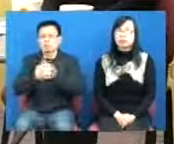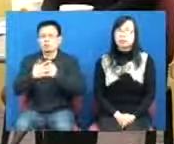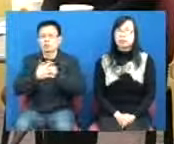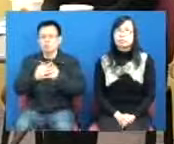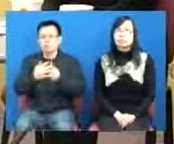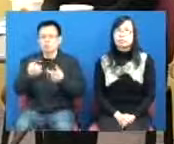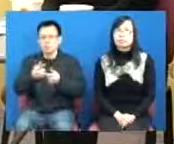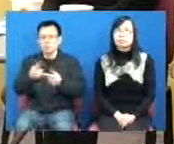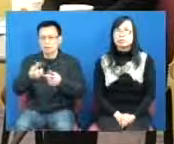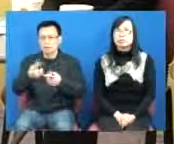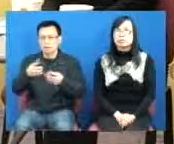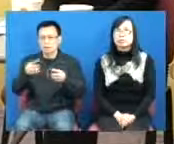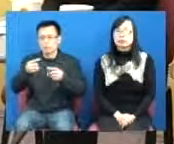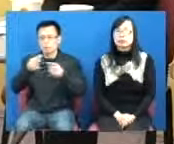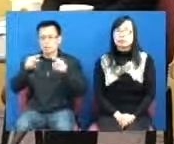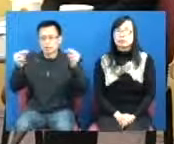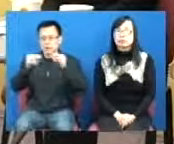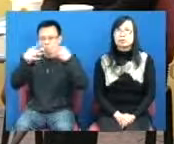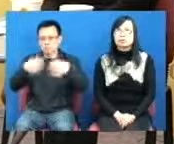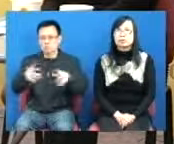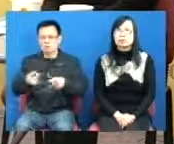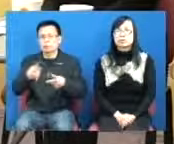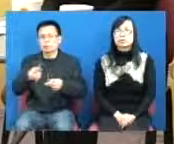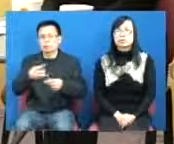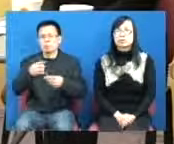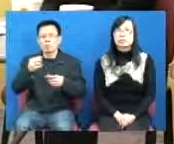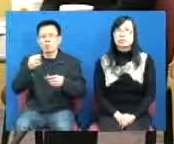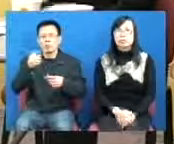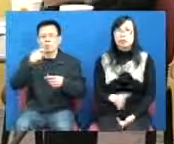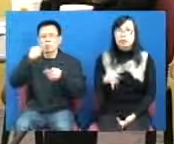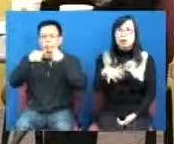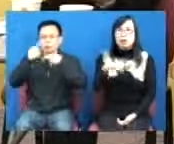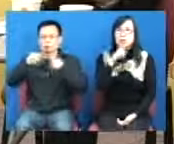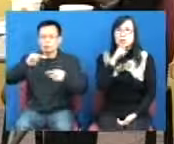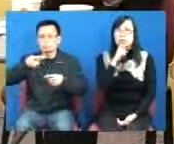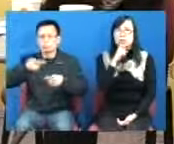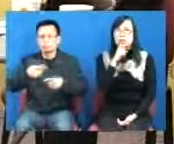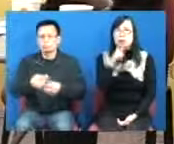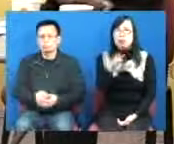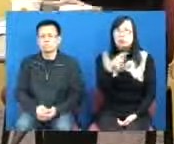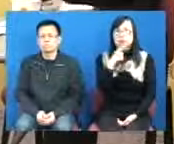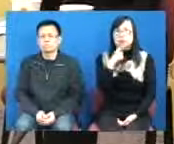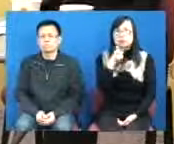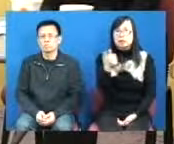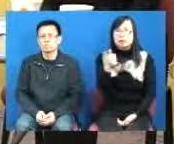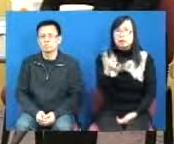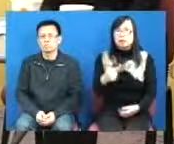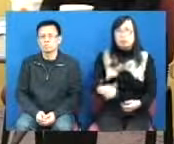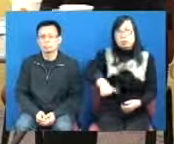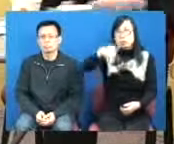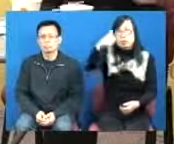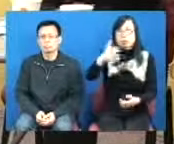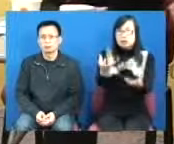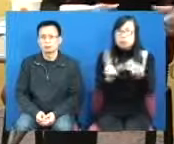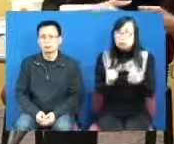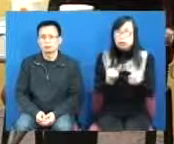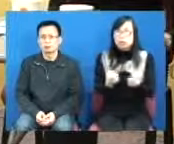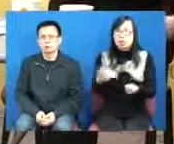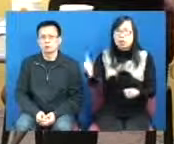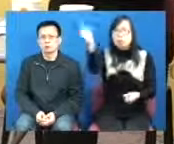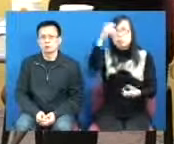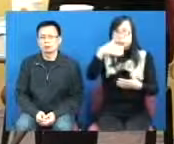出來把口又好像沒有以前那麼硬他有些理由他說成功爭取我現在本